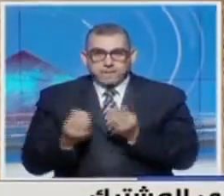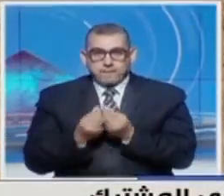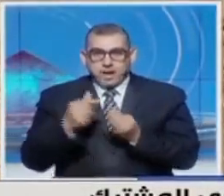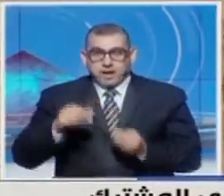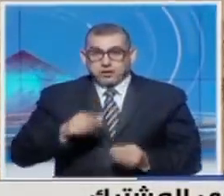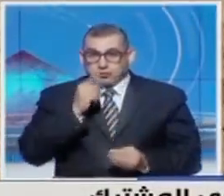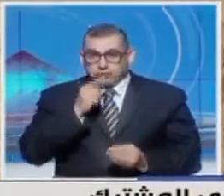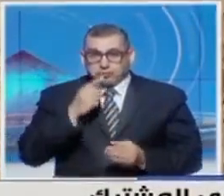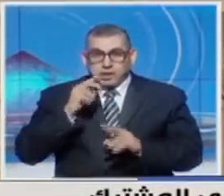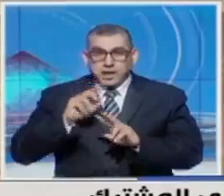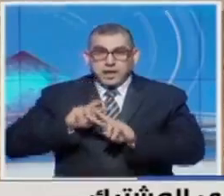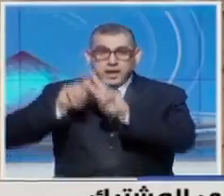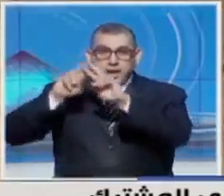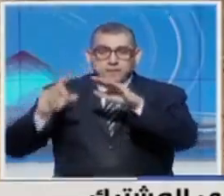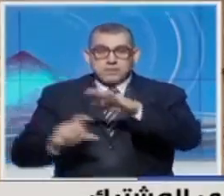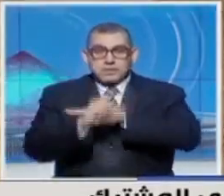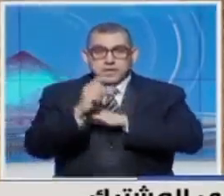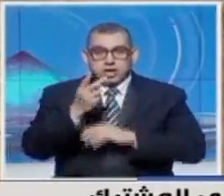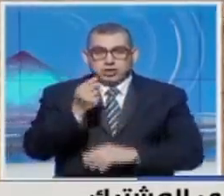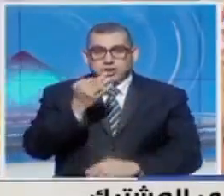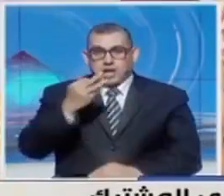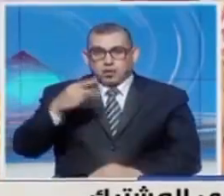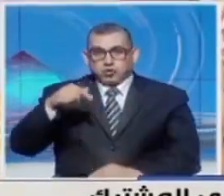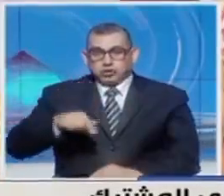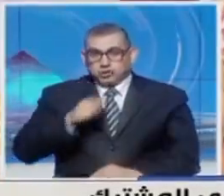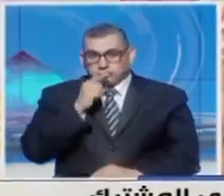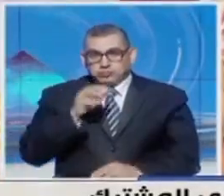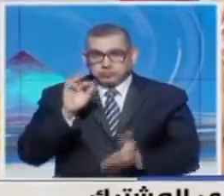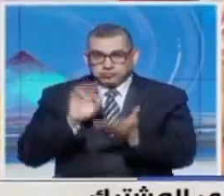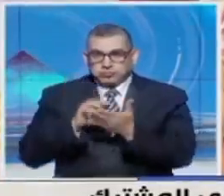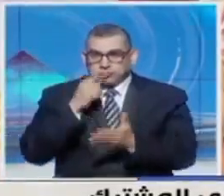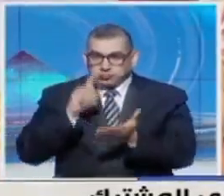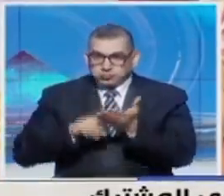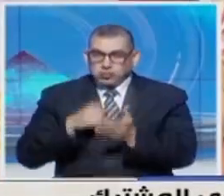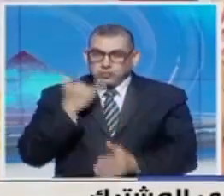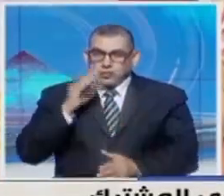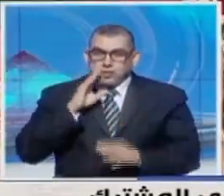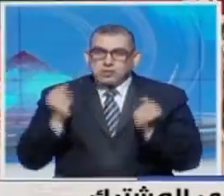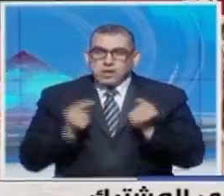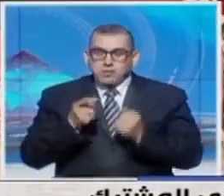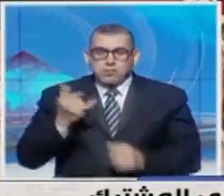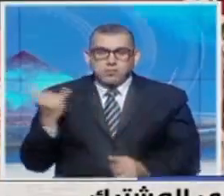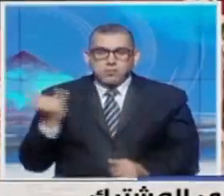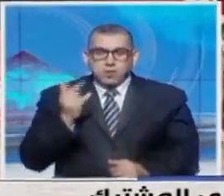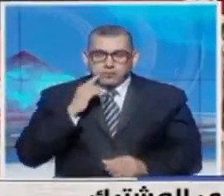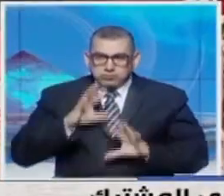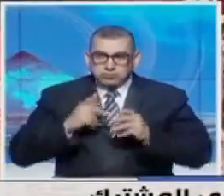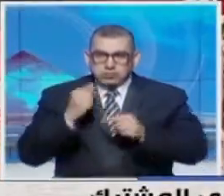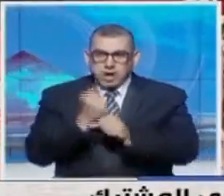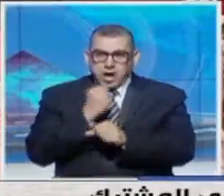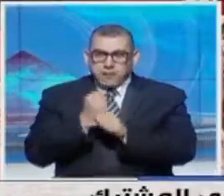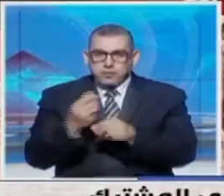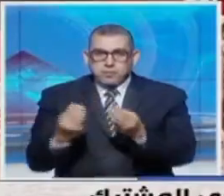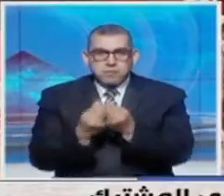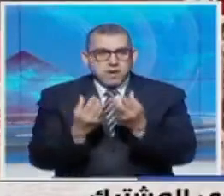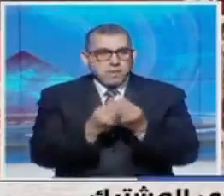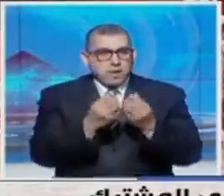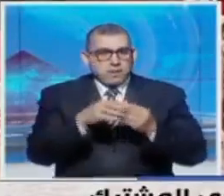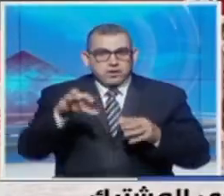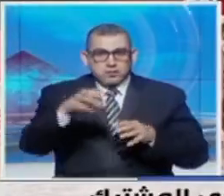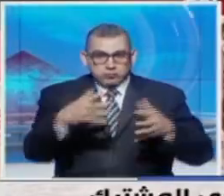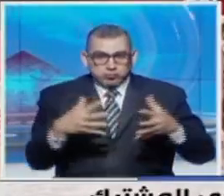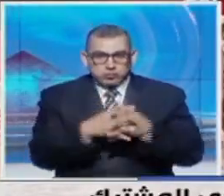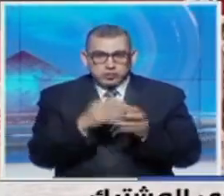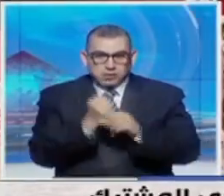المشترك النجم الساطع 2023، مؤكدا على أهمية التدريب في تطوير العمل المشترك بين الدول